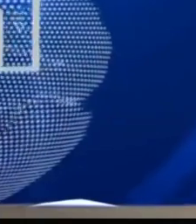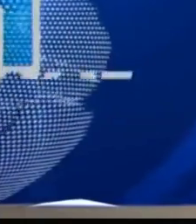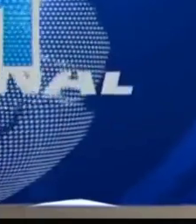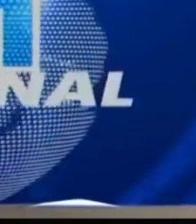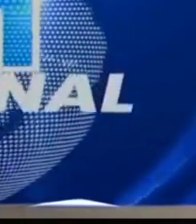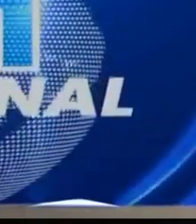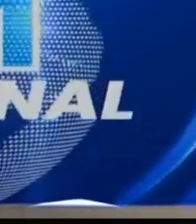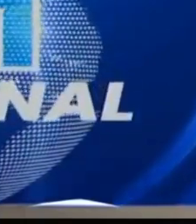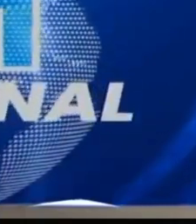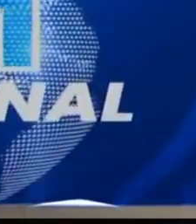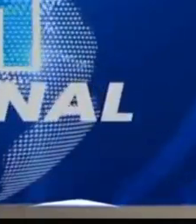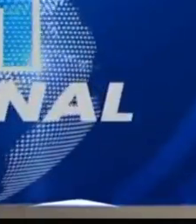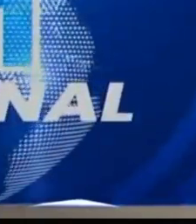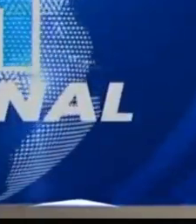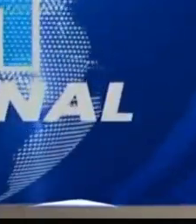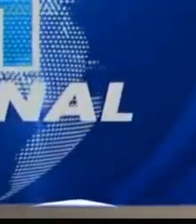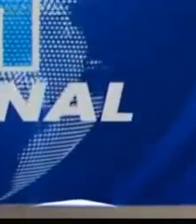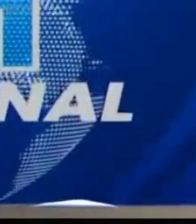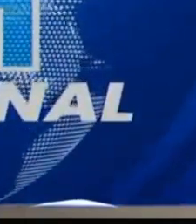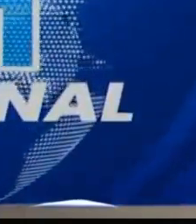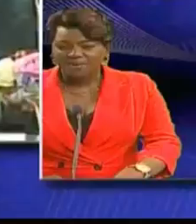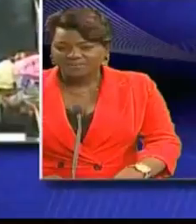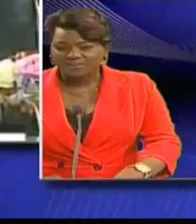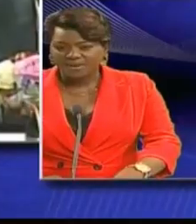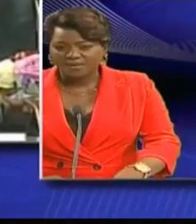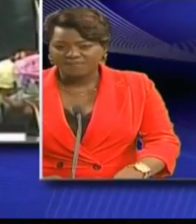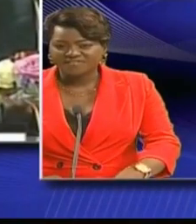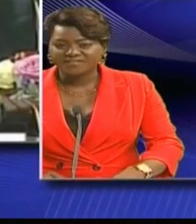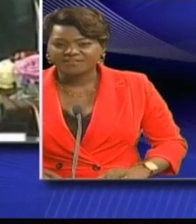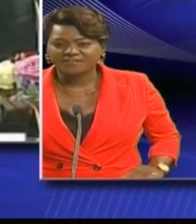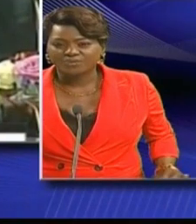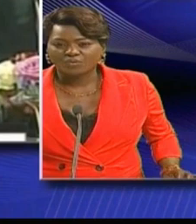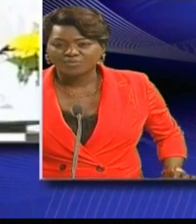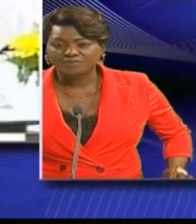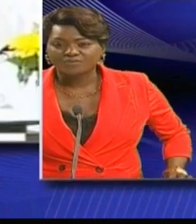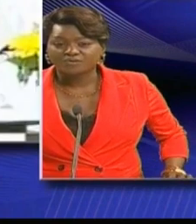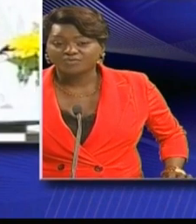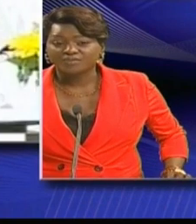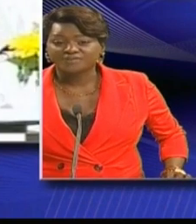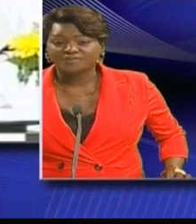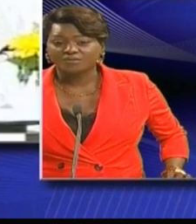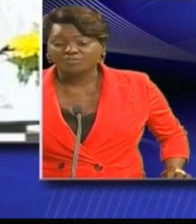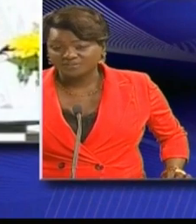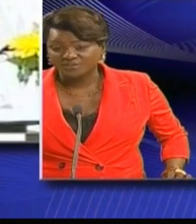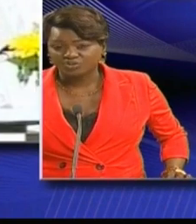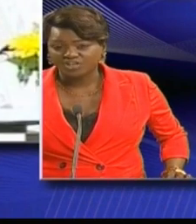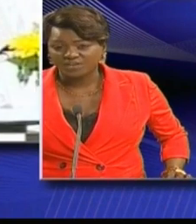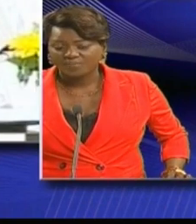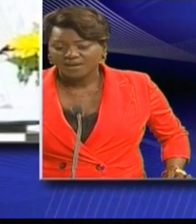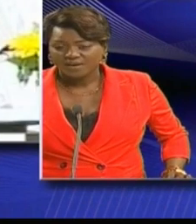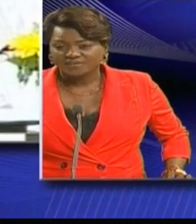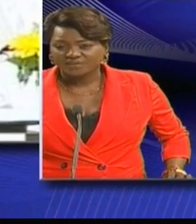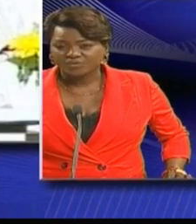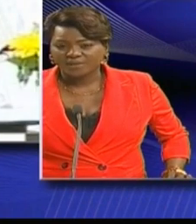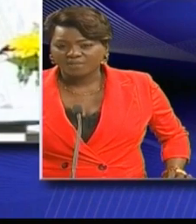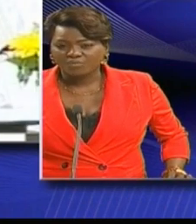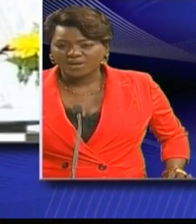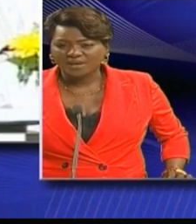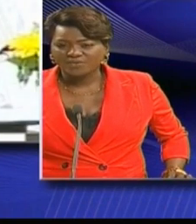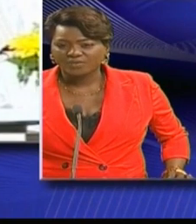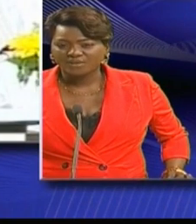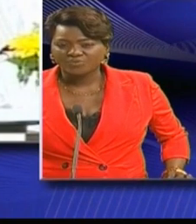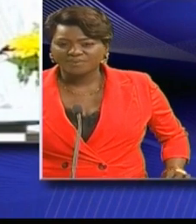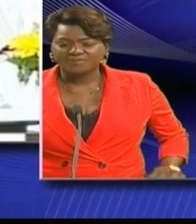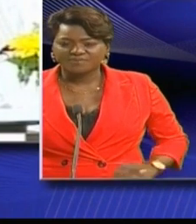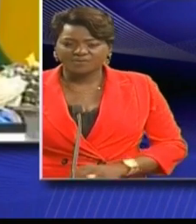Tshisekedi, président en exercice de la CEAC, choisi par ses pairs comme facilitateur au processus de transition politique au Tchad. C'était au terme de la